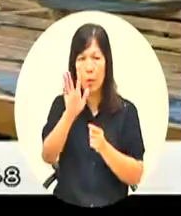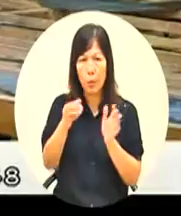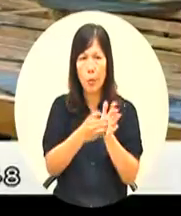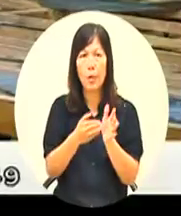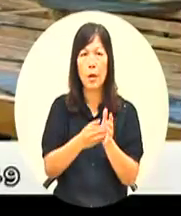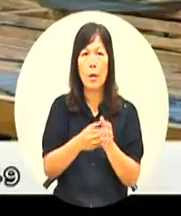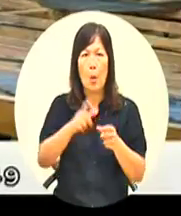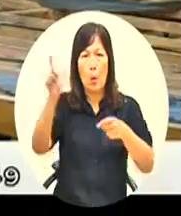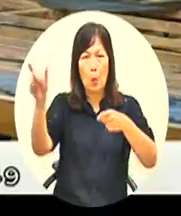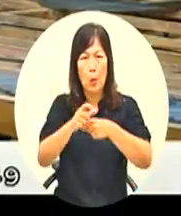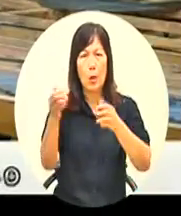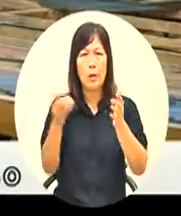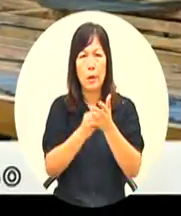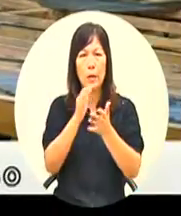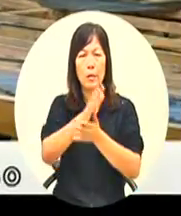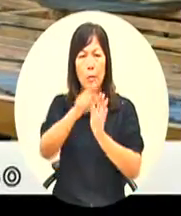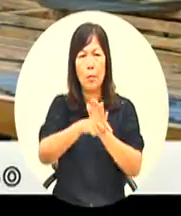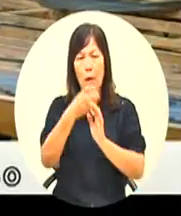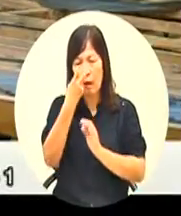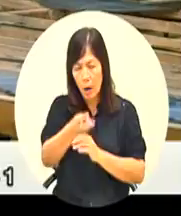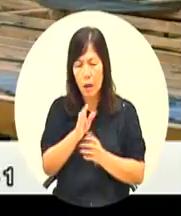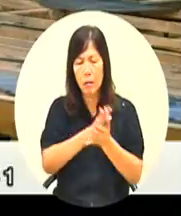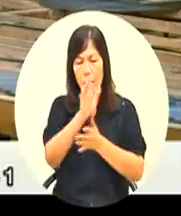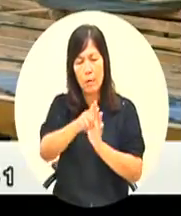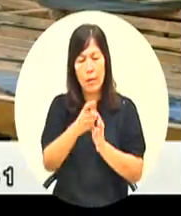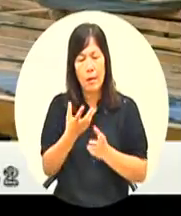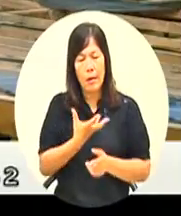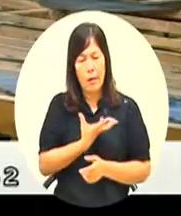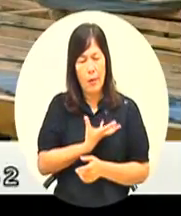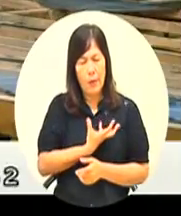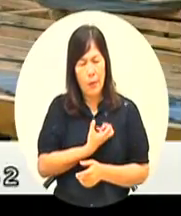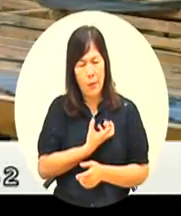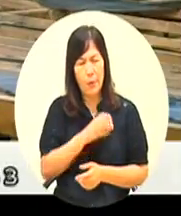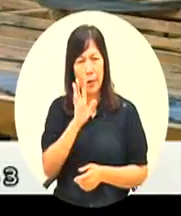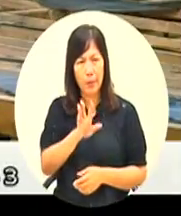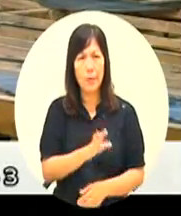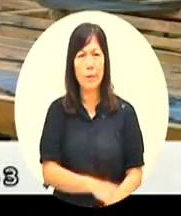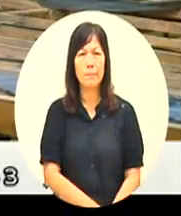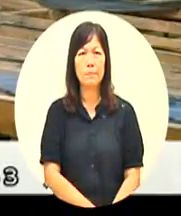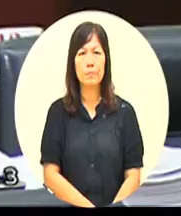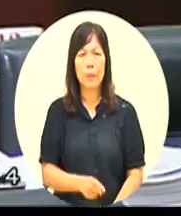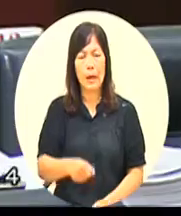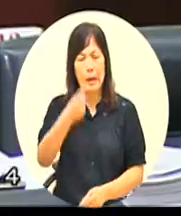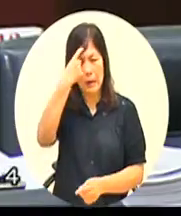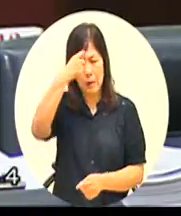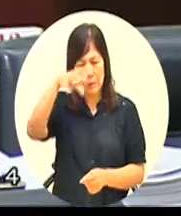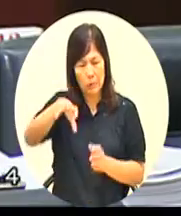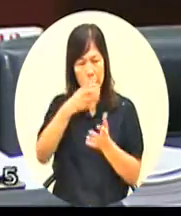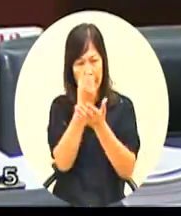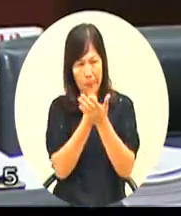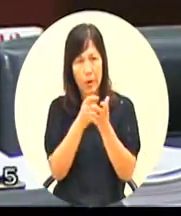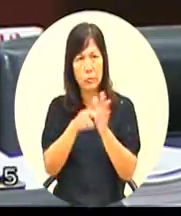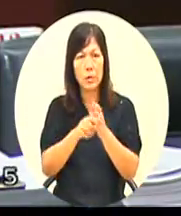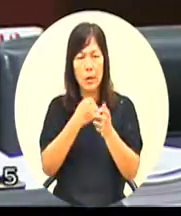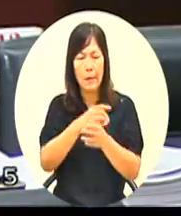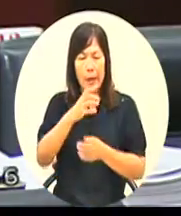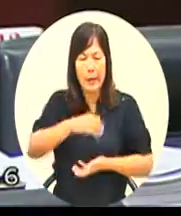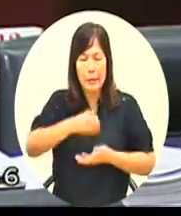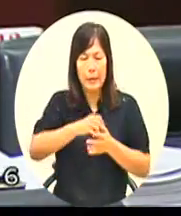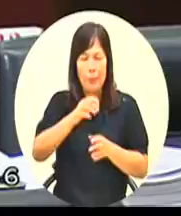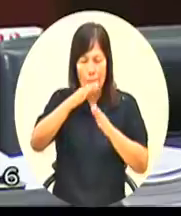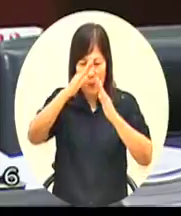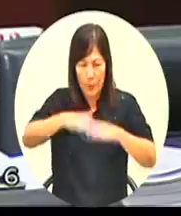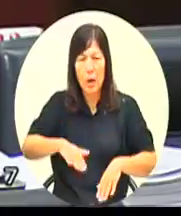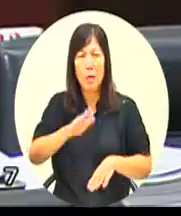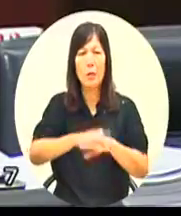去看了，结果觉得看了实在心里也很痛。你看这么样一个古迹保存，我们都很怕这些东西把它压垮，把它压